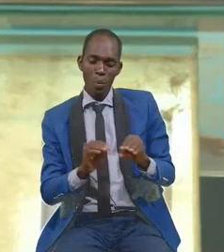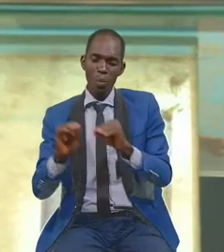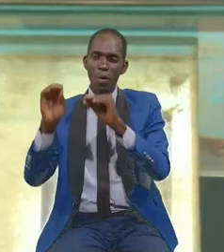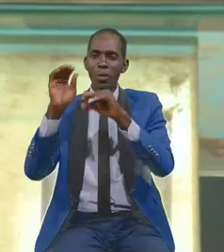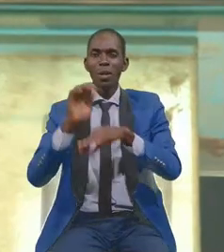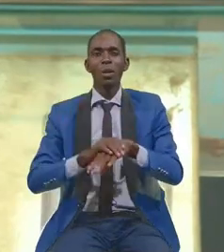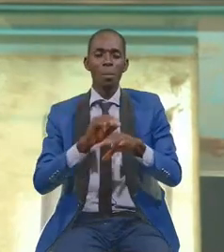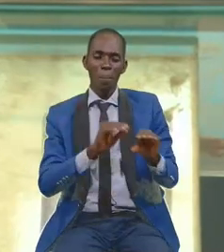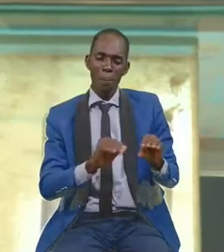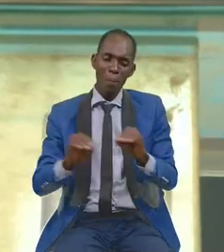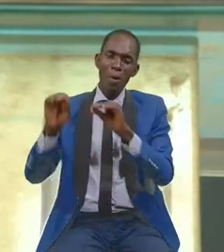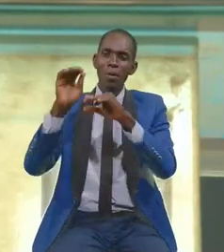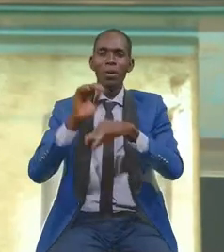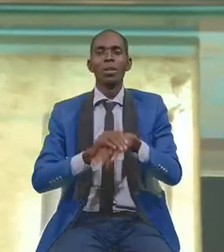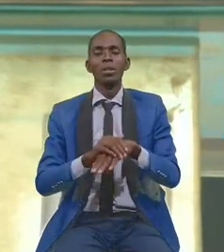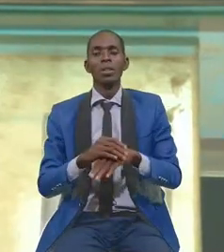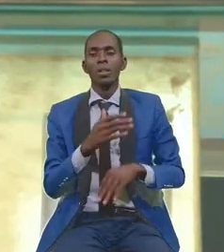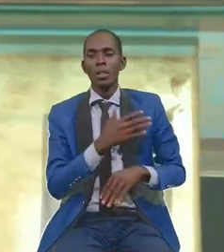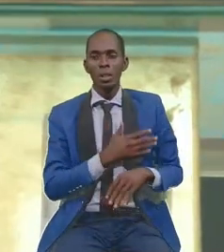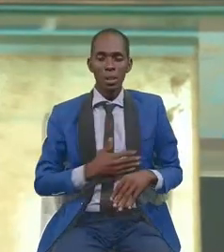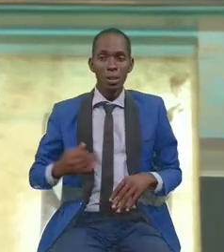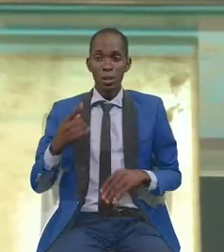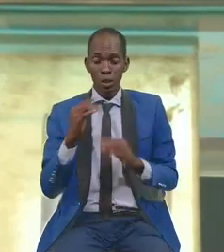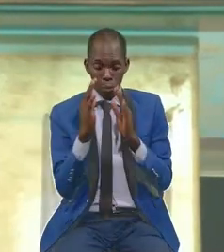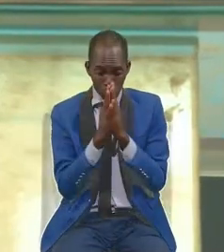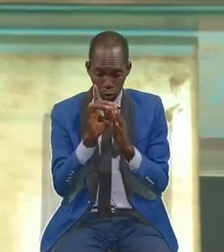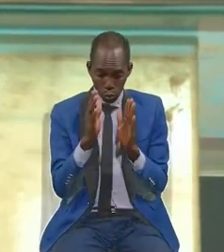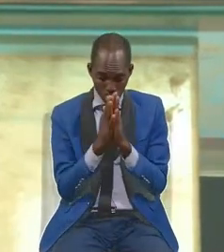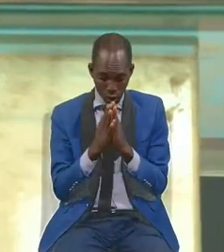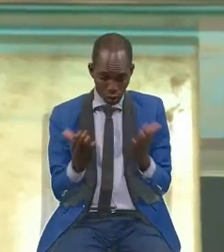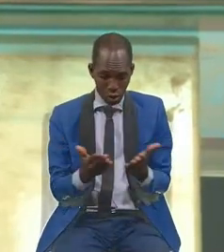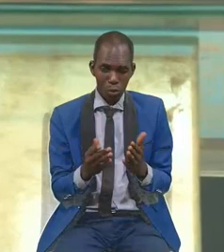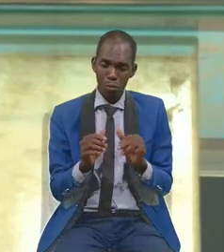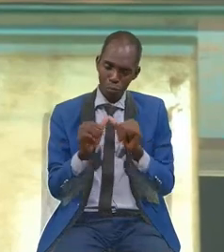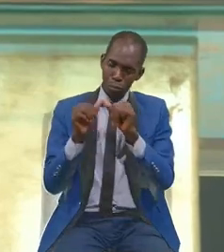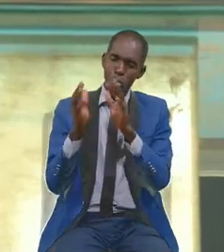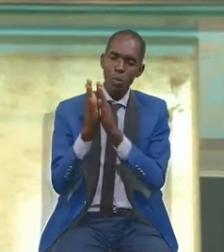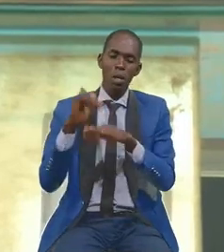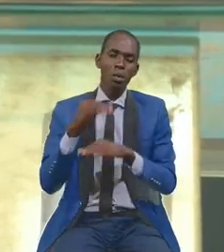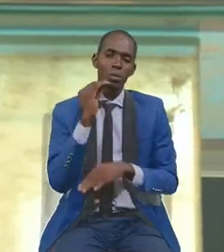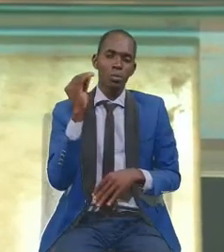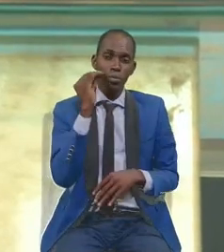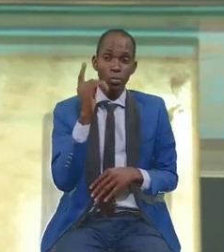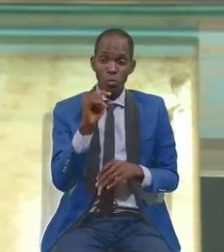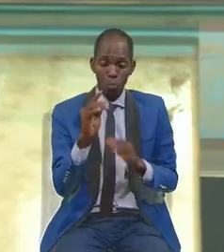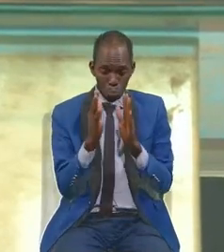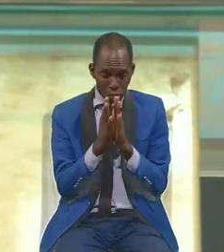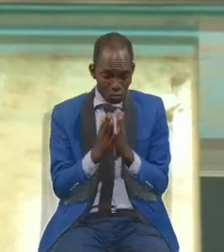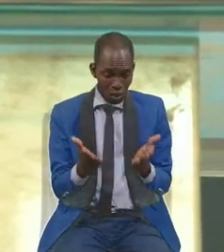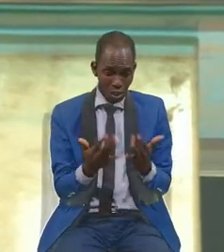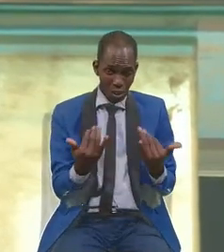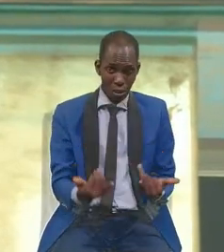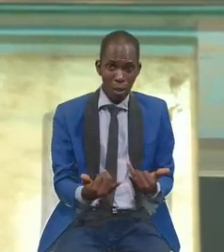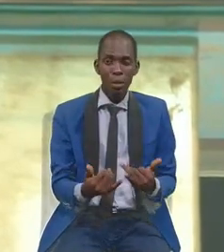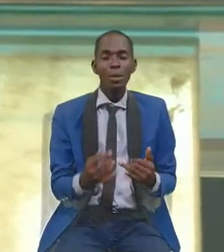Avancez. Et la prière que vous faites ici, que la prière la continue à la maison. La prière que vous faites ici, que la conviction